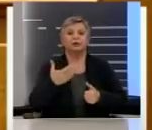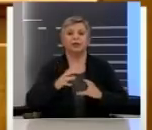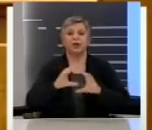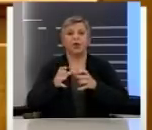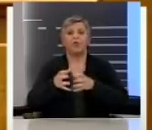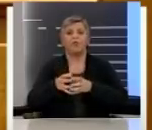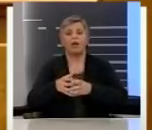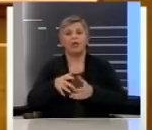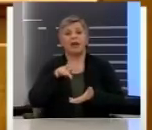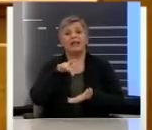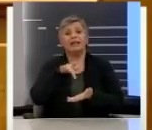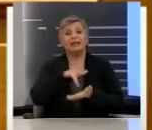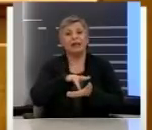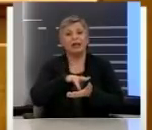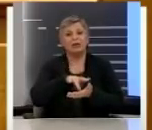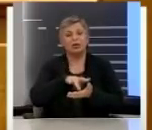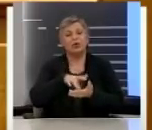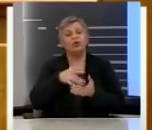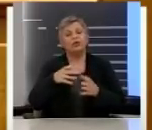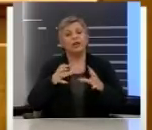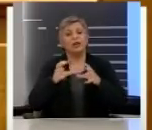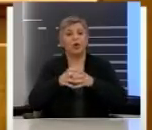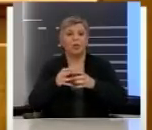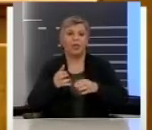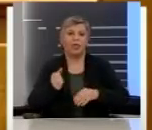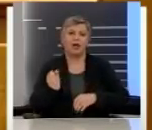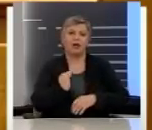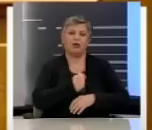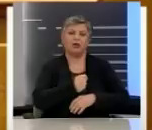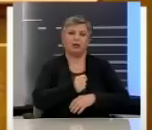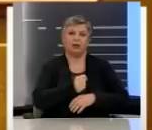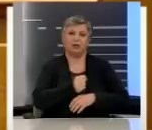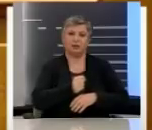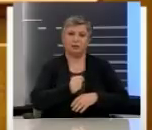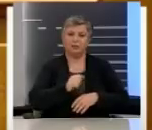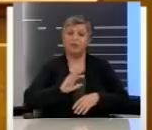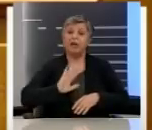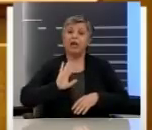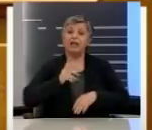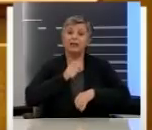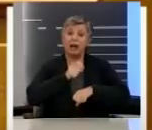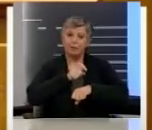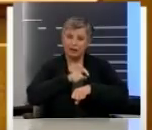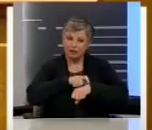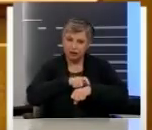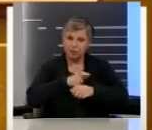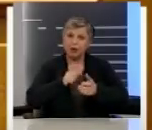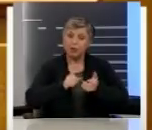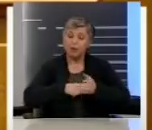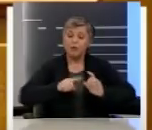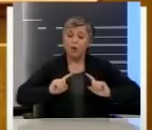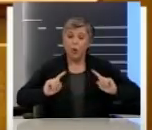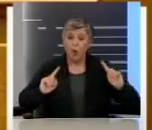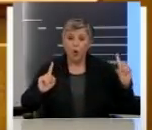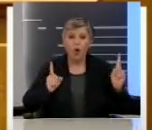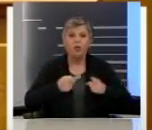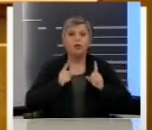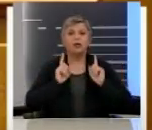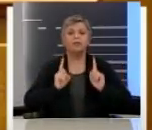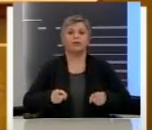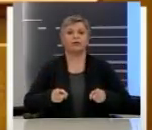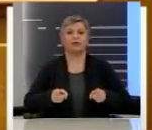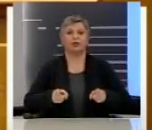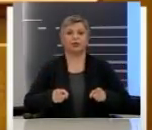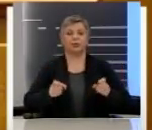κεντροαριστεράς. Γιατί κάποια στιγμή όλοι θα πρέπει να πούμε το ναι ή το όχι σε